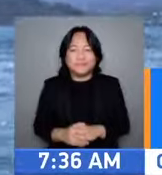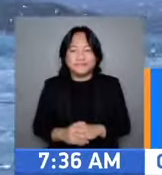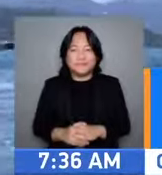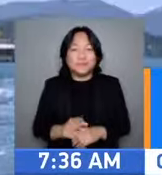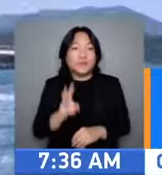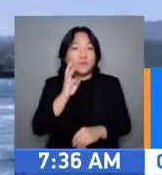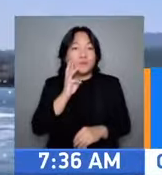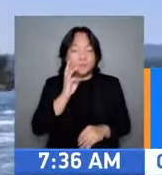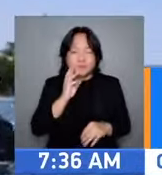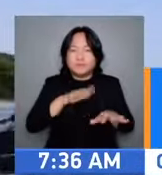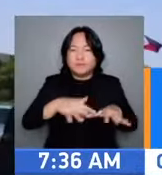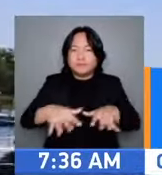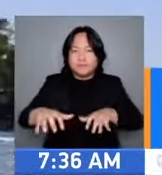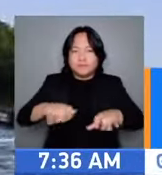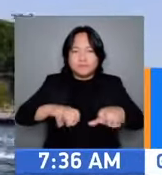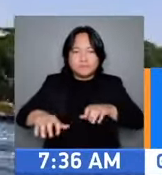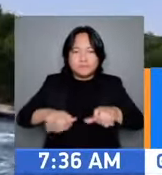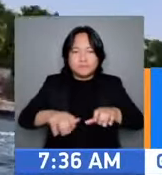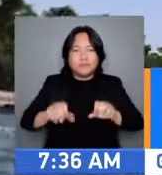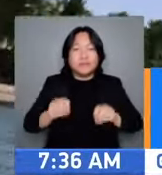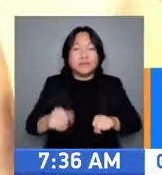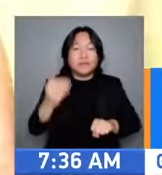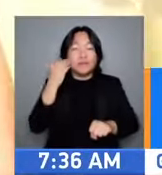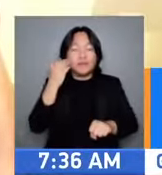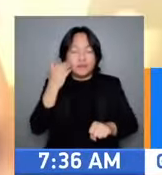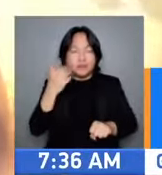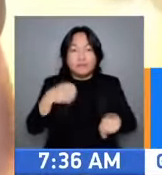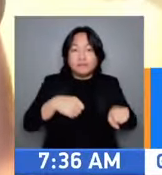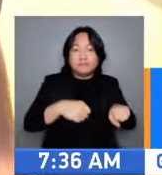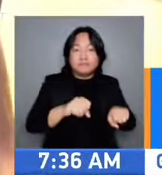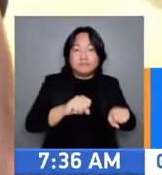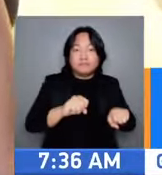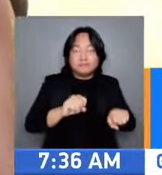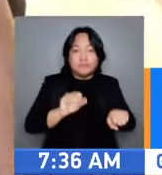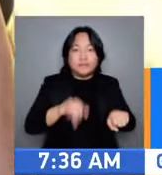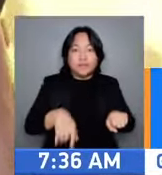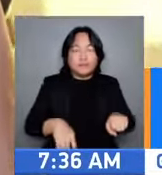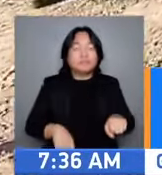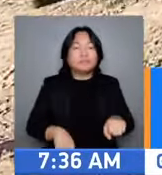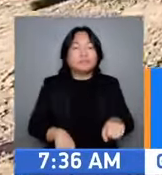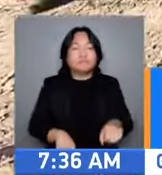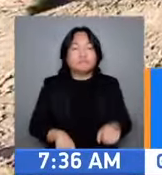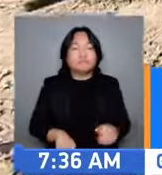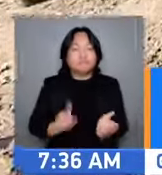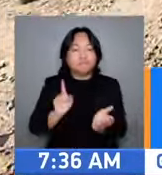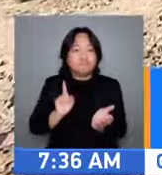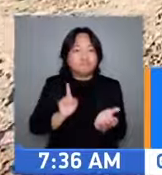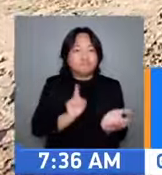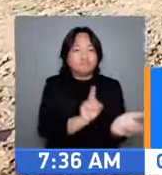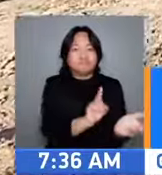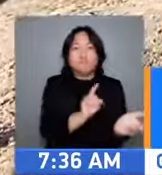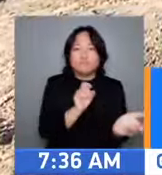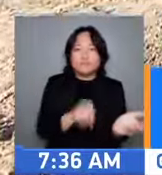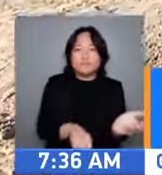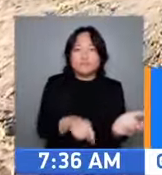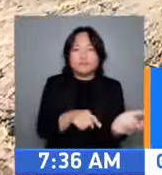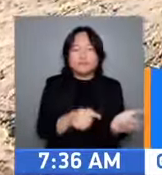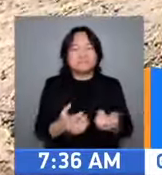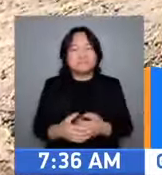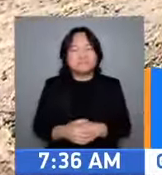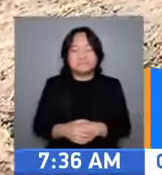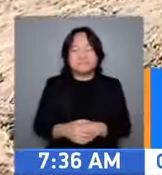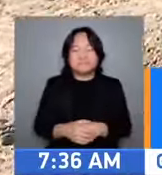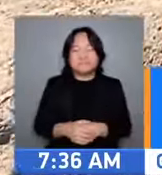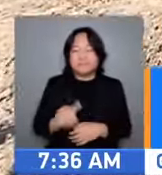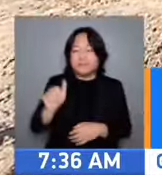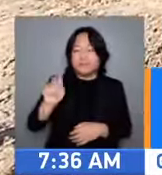saan ahilahin tayo ng jet ski palayo. At yun, ihuhulog tayo. At syempre ako din, hindi ako nagpahuli kay Anjo. Syempre, nagtry din ako